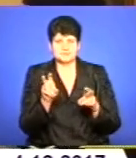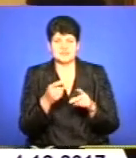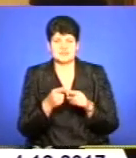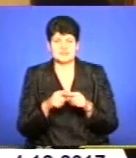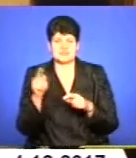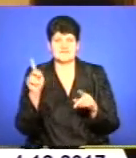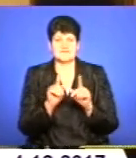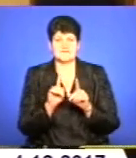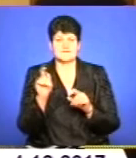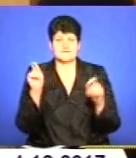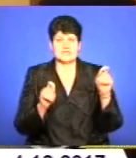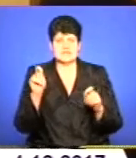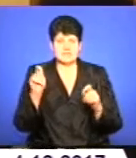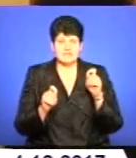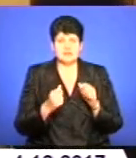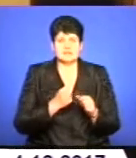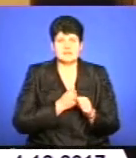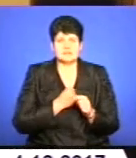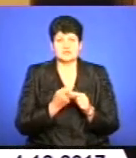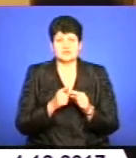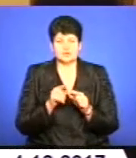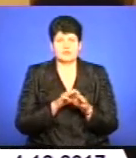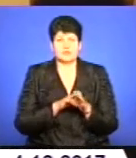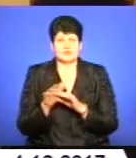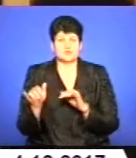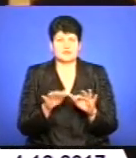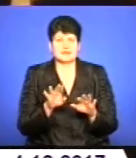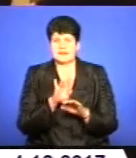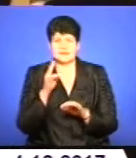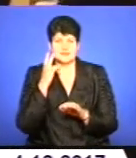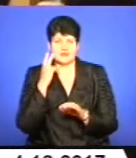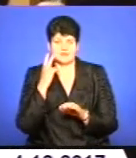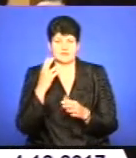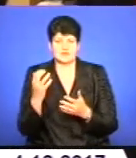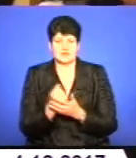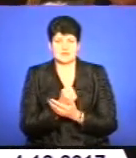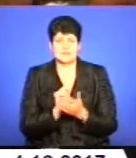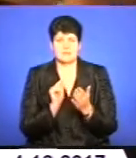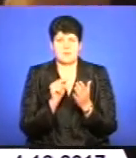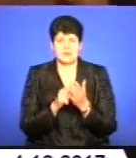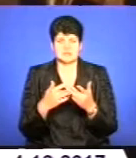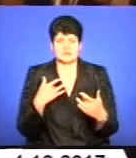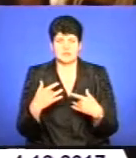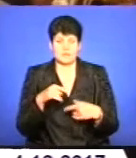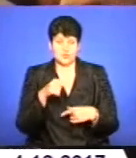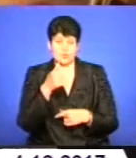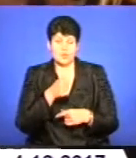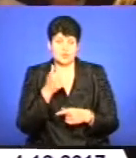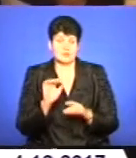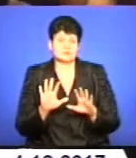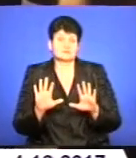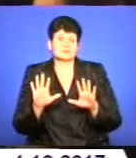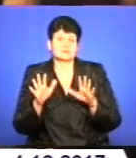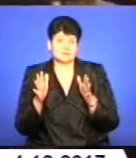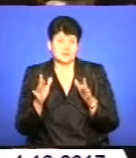фестивалі. На жаль, з такою виконавською діяльністю не завжди вдається попасти на всі концерти, але цього року так склалося,